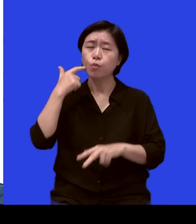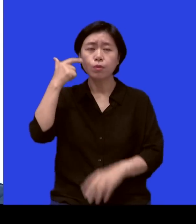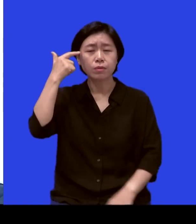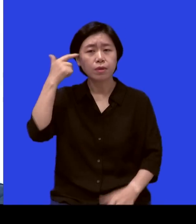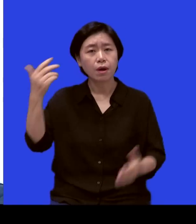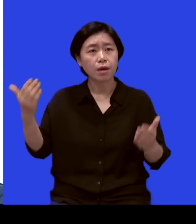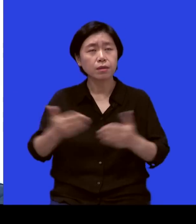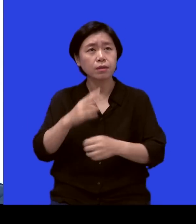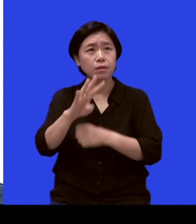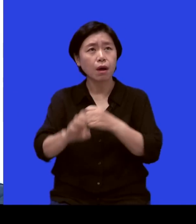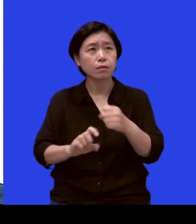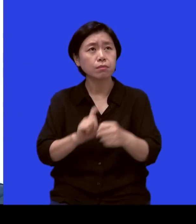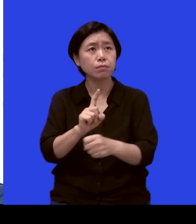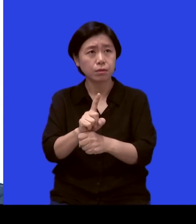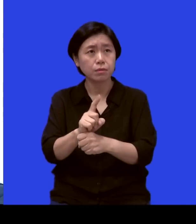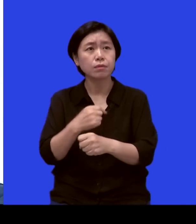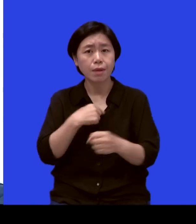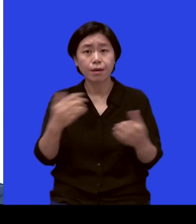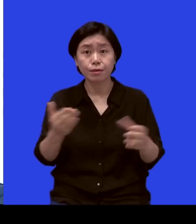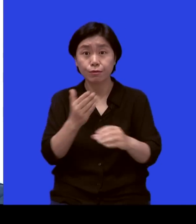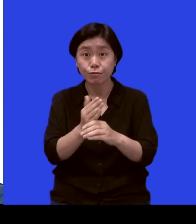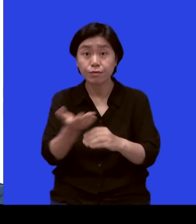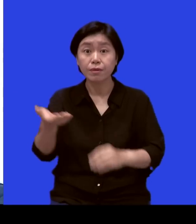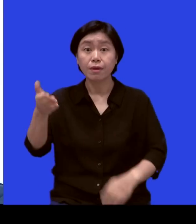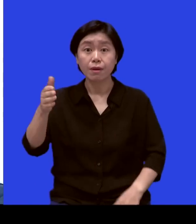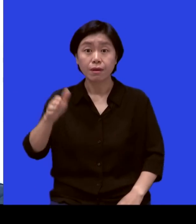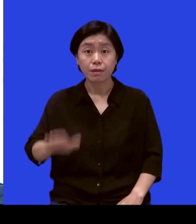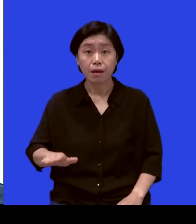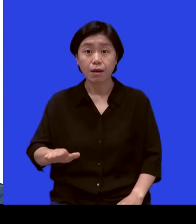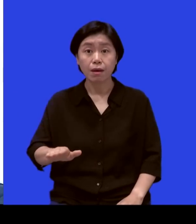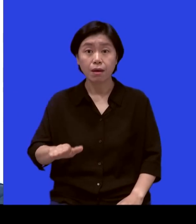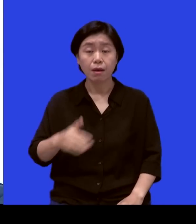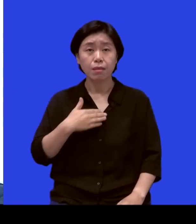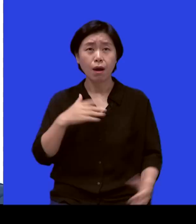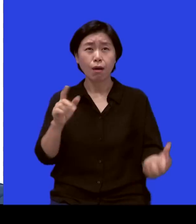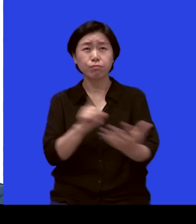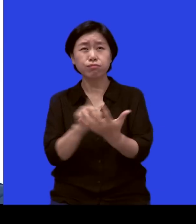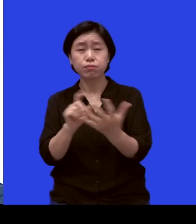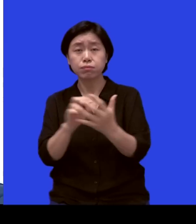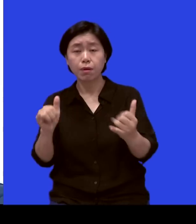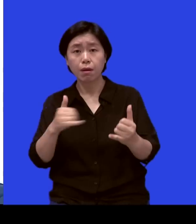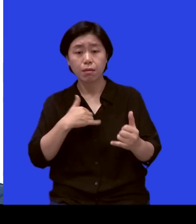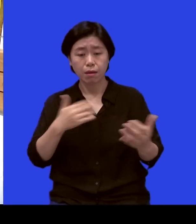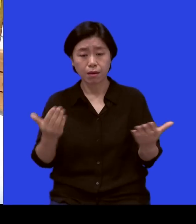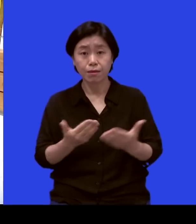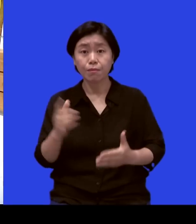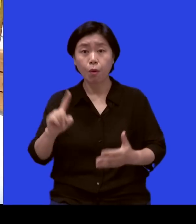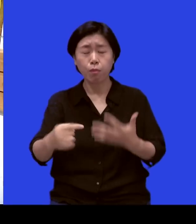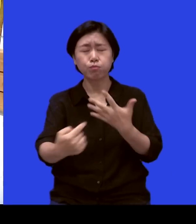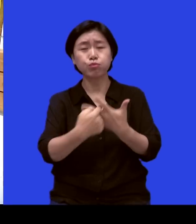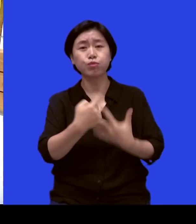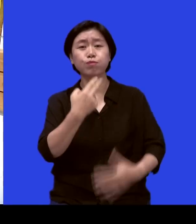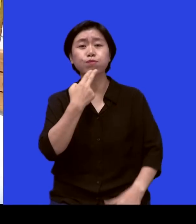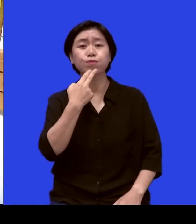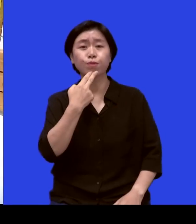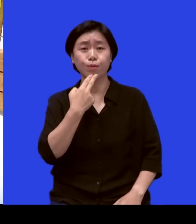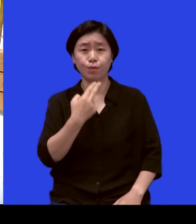네. 밖에서 어디 가다 보면 목사 같다는 얘기를 못 듣고 살아왔으니까 아직도 목사가 되려면 멀었나 봐요.